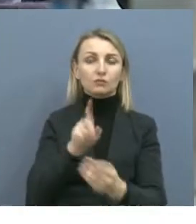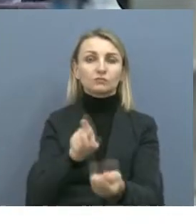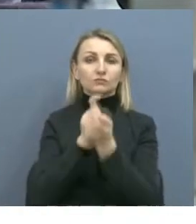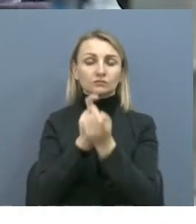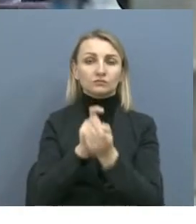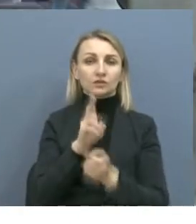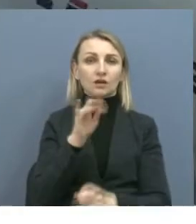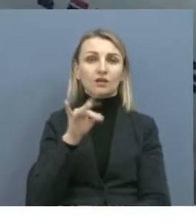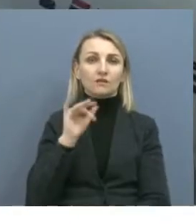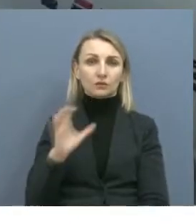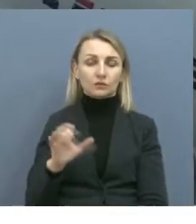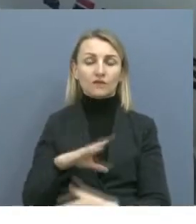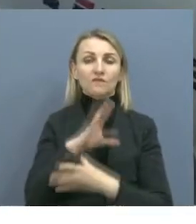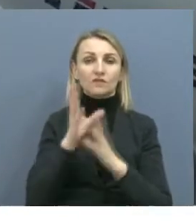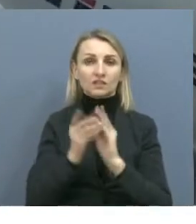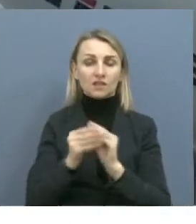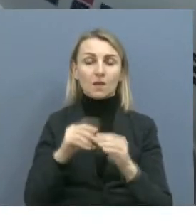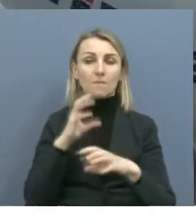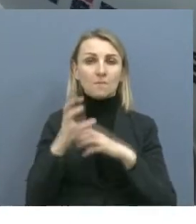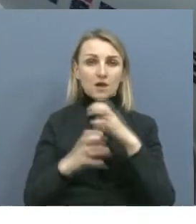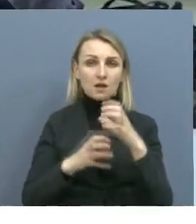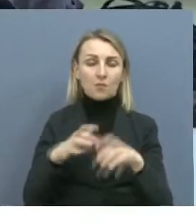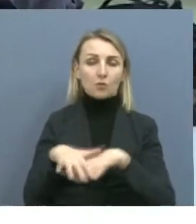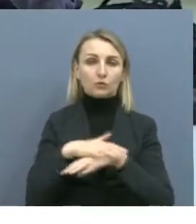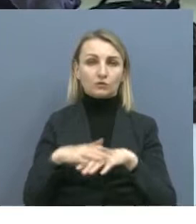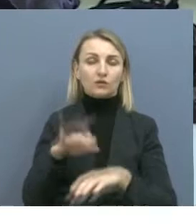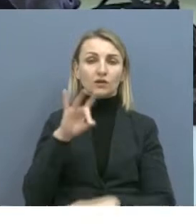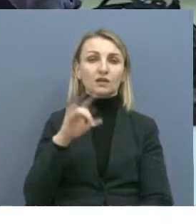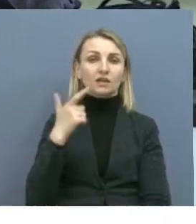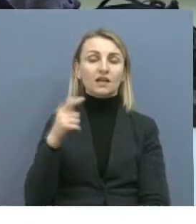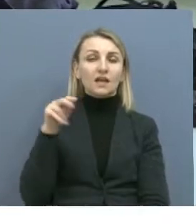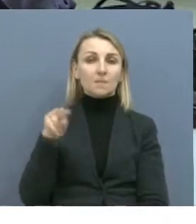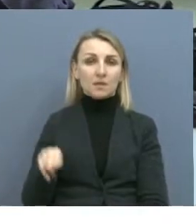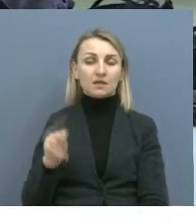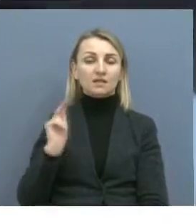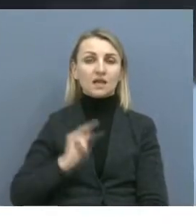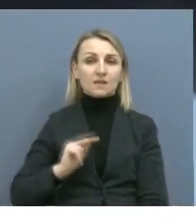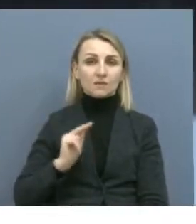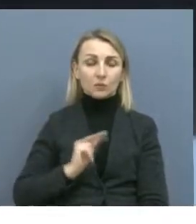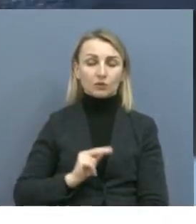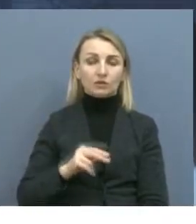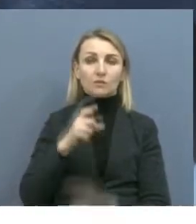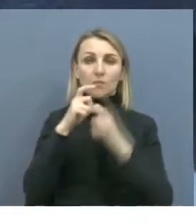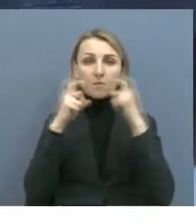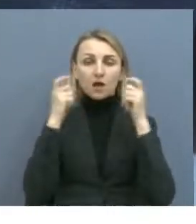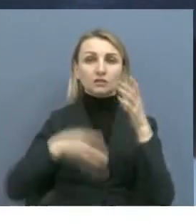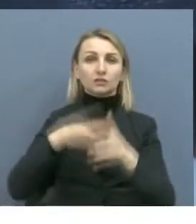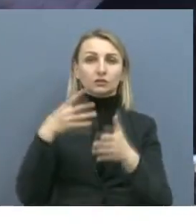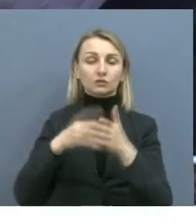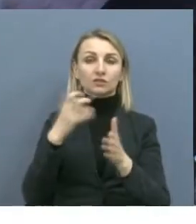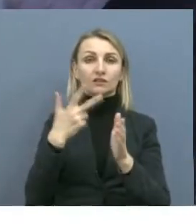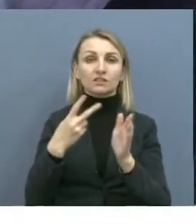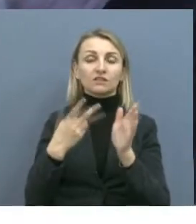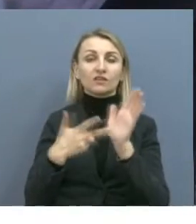коронавирусом всемирному обществу. В настоящее время три филиала РГП «Ембек» занимаются изготовлением масок. С 20 марта шито более